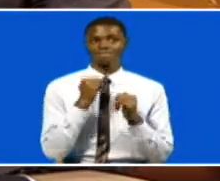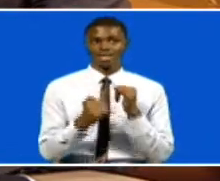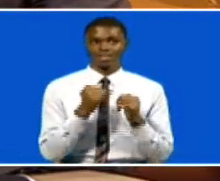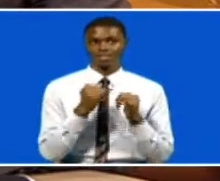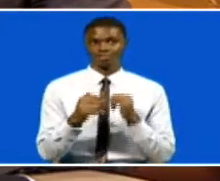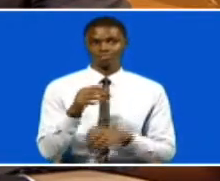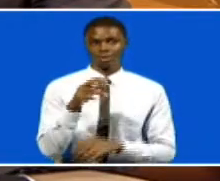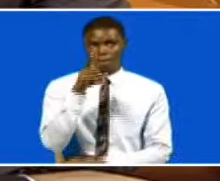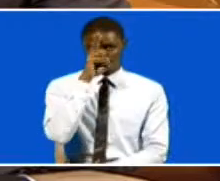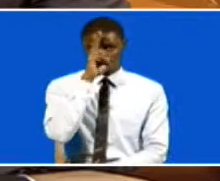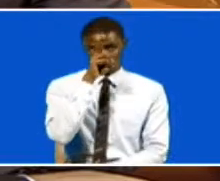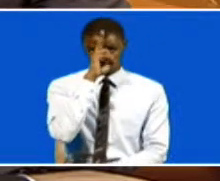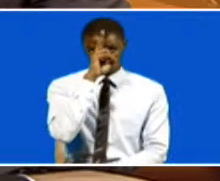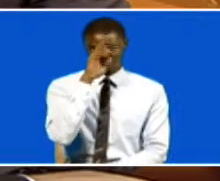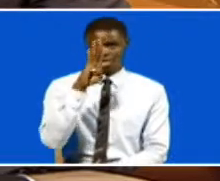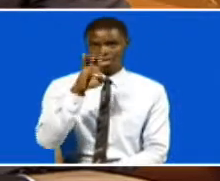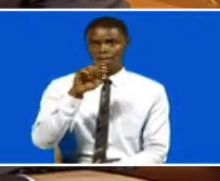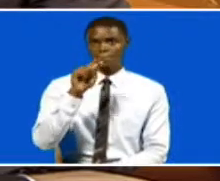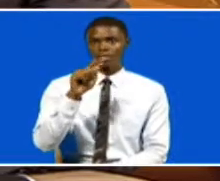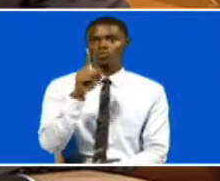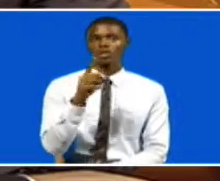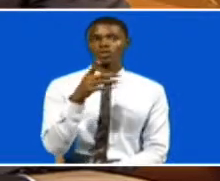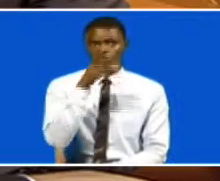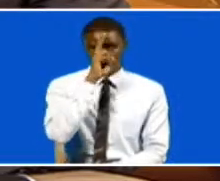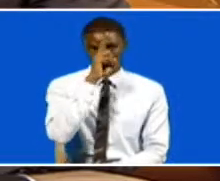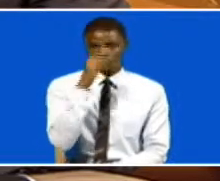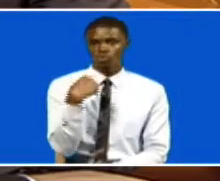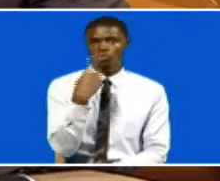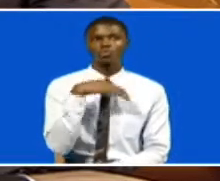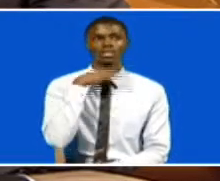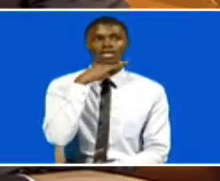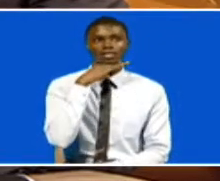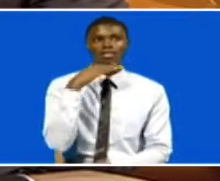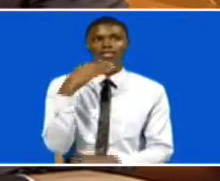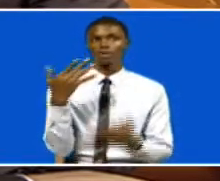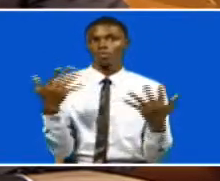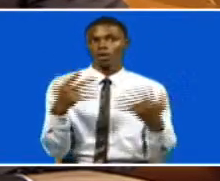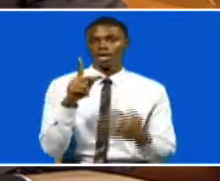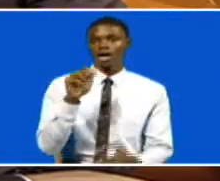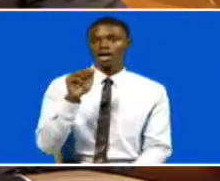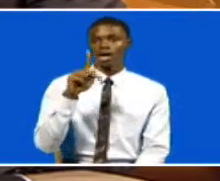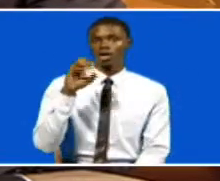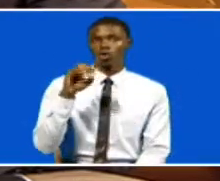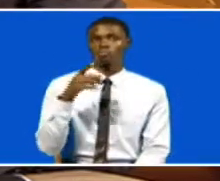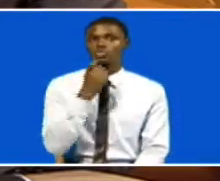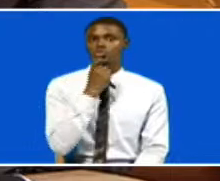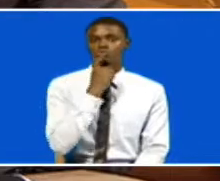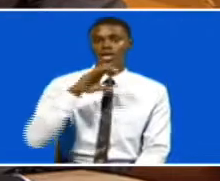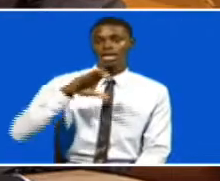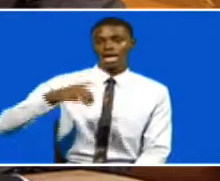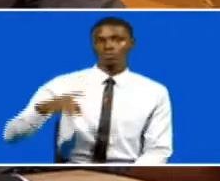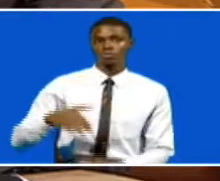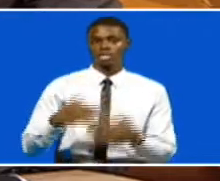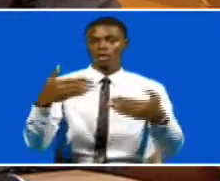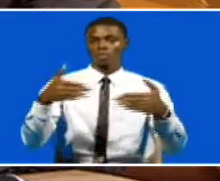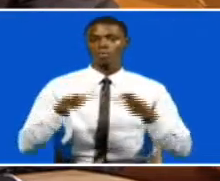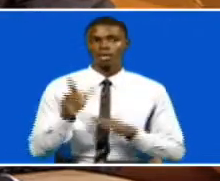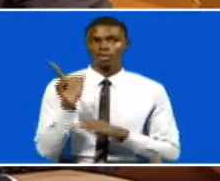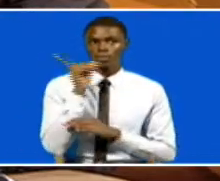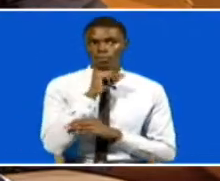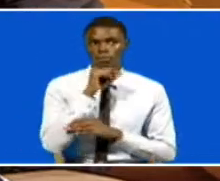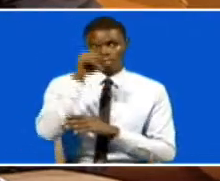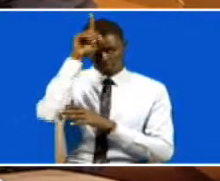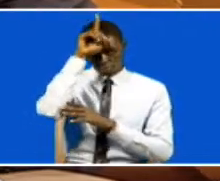wa polisi Brian Kimtai Bet, mmoja wa maafisa ambao waliuawa katika eneo la Kakong, kaunti ya Turkana, amezikwa katika kijiji